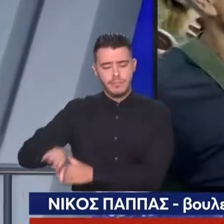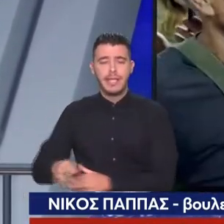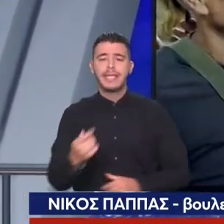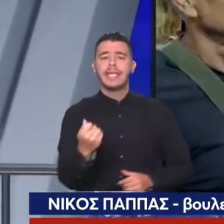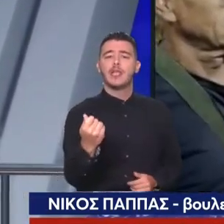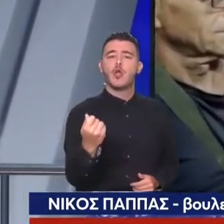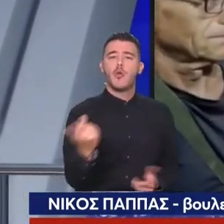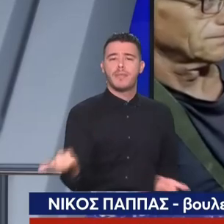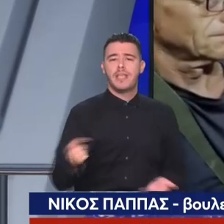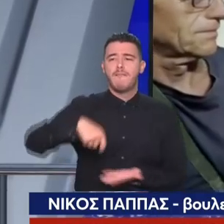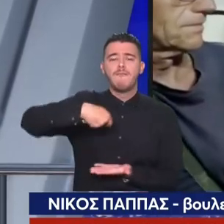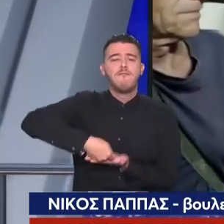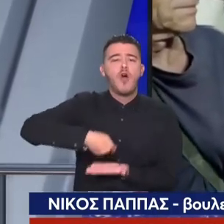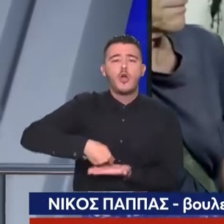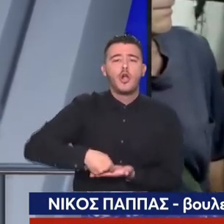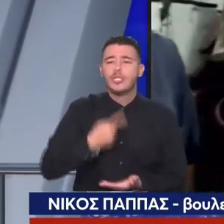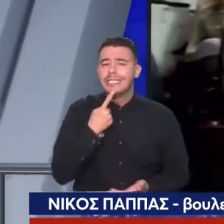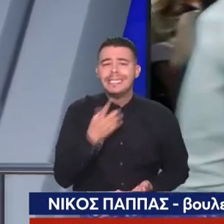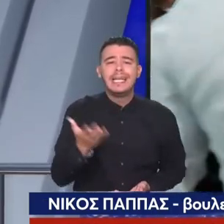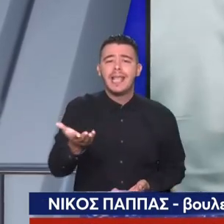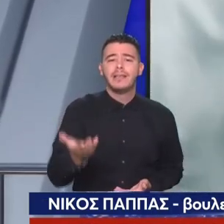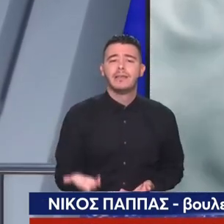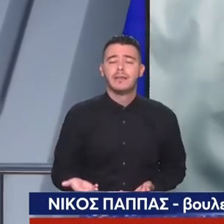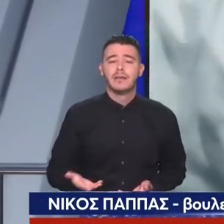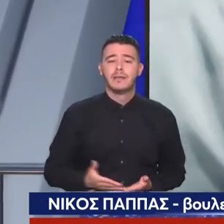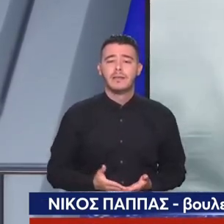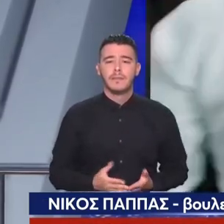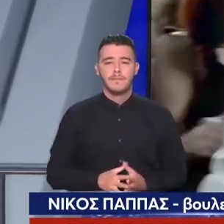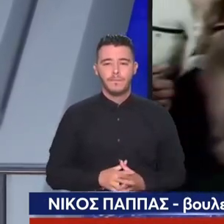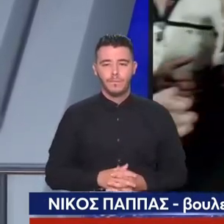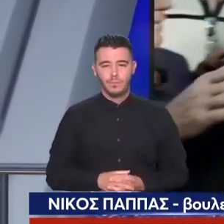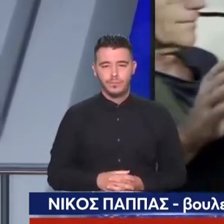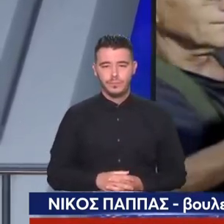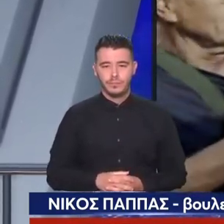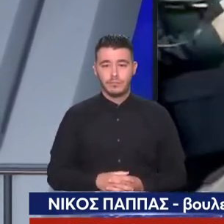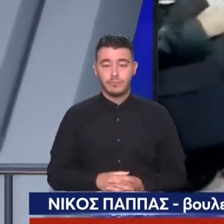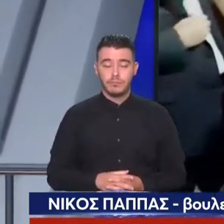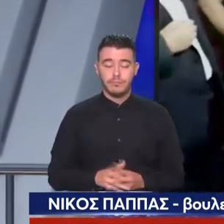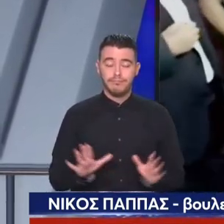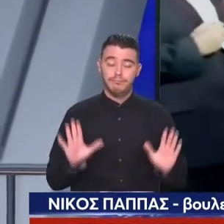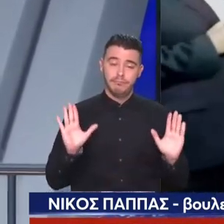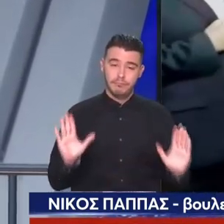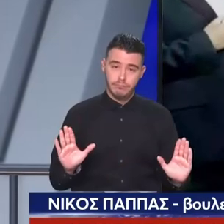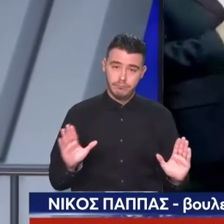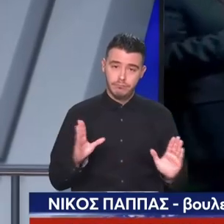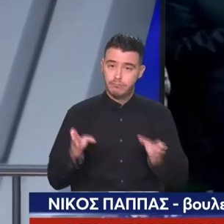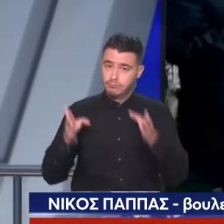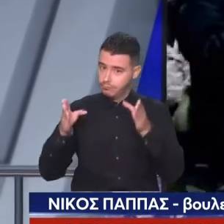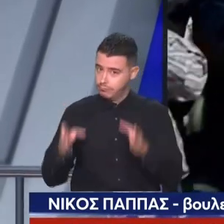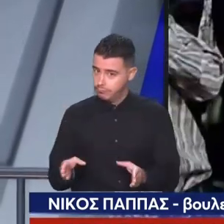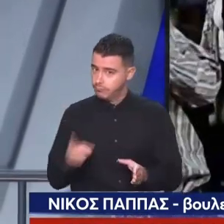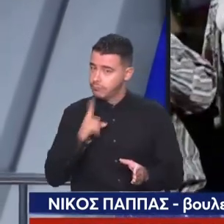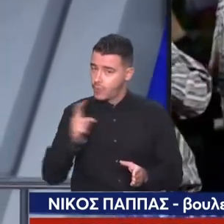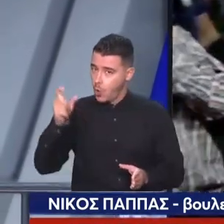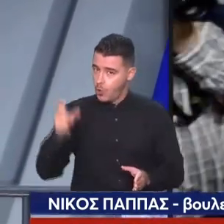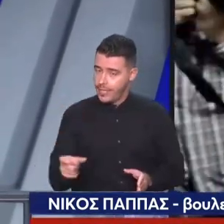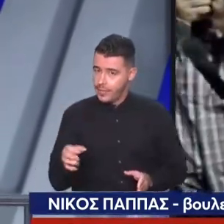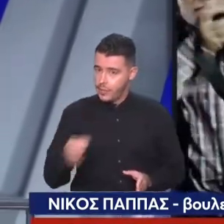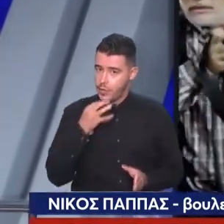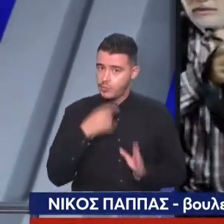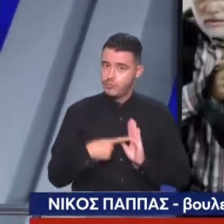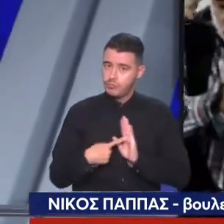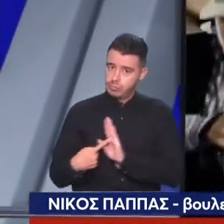για τη φορολογία. Θα σας παραπέμψω. Γιατί να μην τα μάθουμε αυτά. Εδώ δεν πρέπει να τον αδικούμε, διότι έχει παρουσιάσει και θέσεις